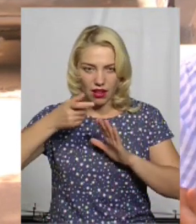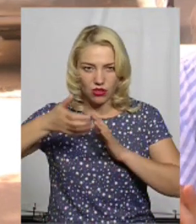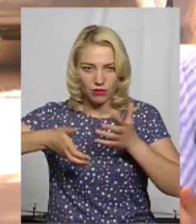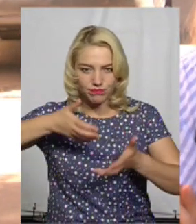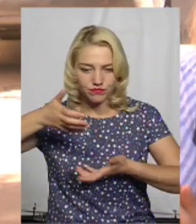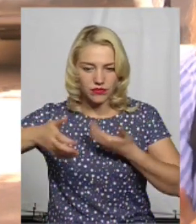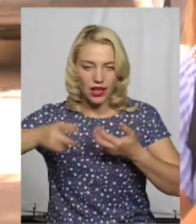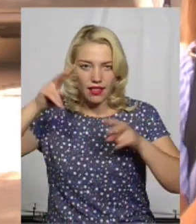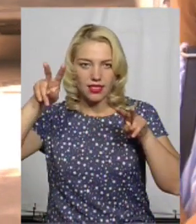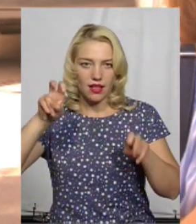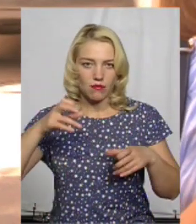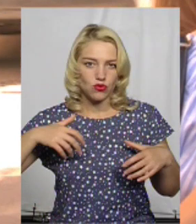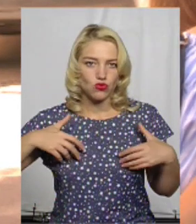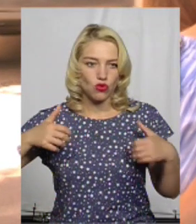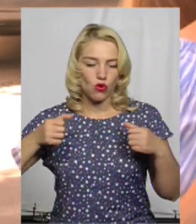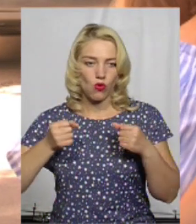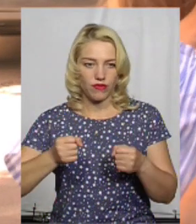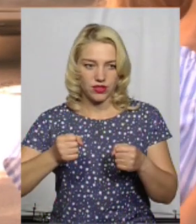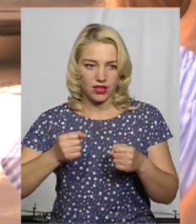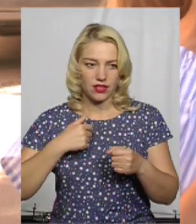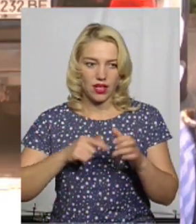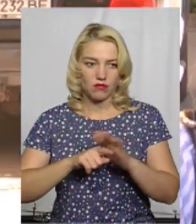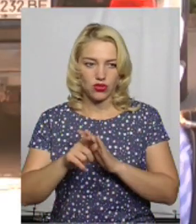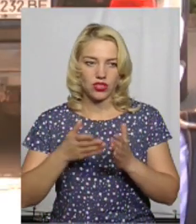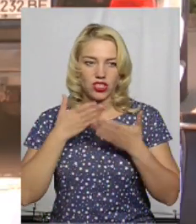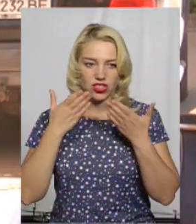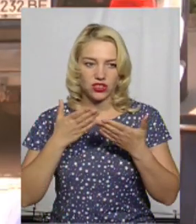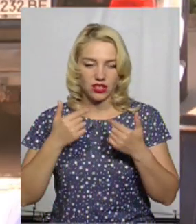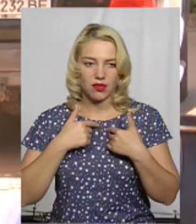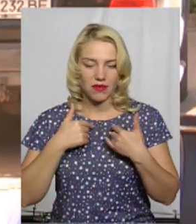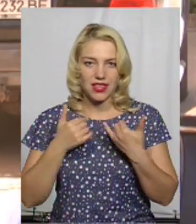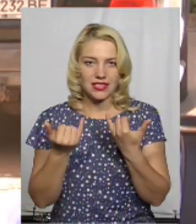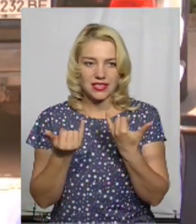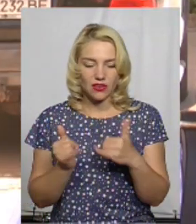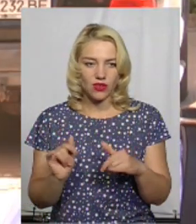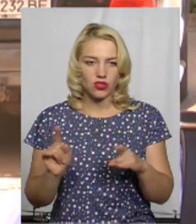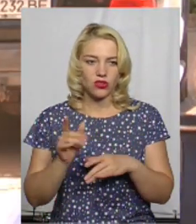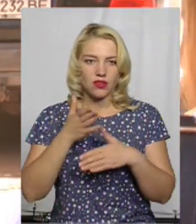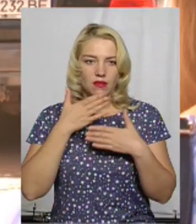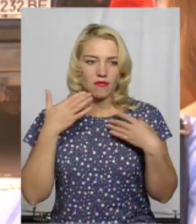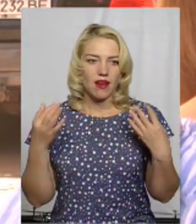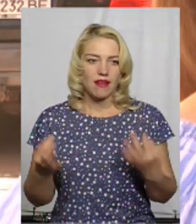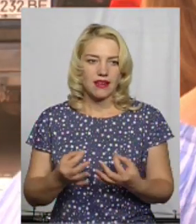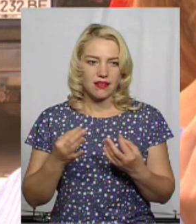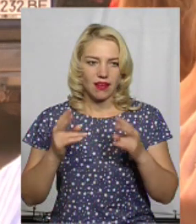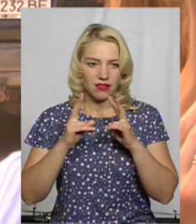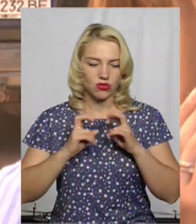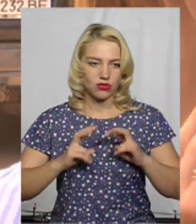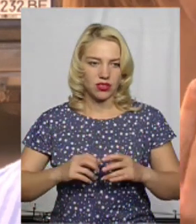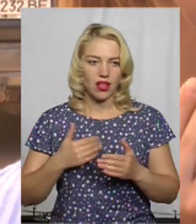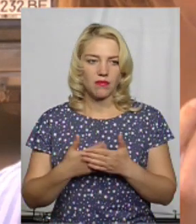здоров'я, більше, ніж медицина, напевно, здоров'я. Я почала читати. Мене дуже здивувало, що немає ніяких досліджень, наприклад,